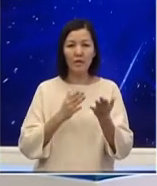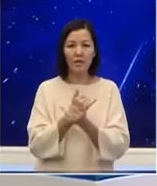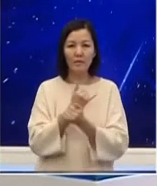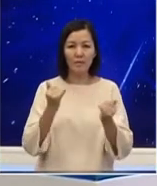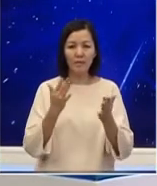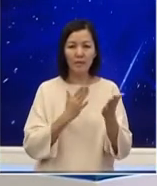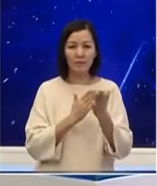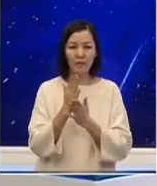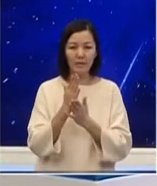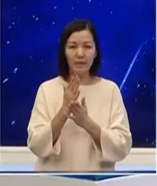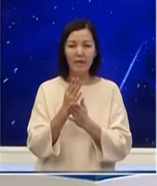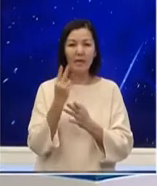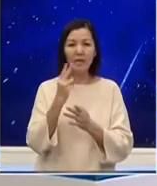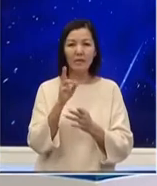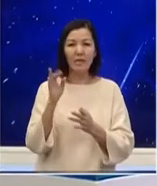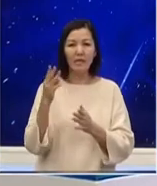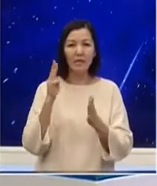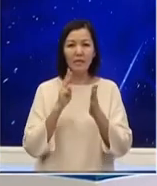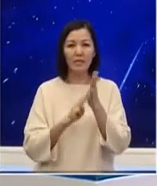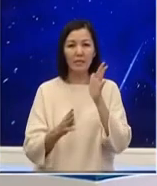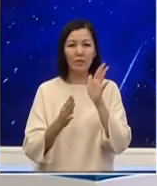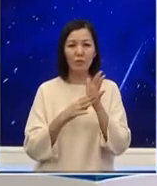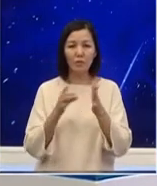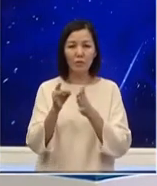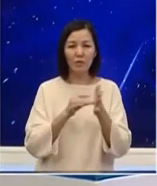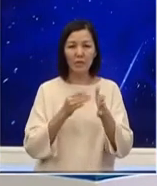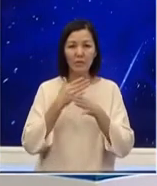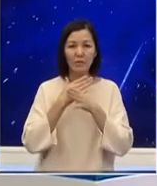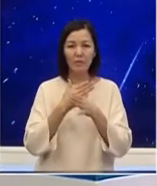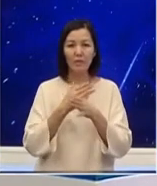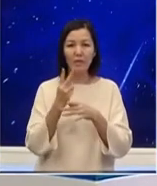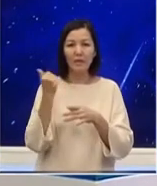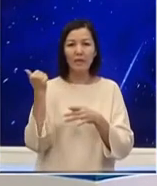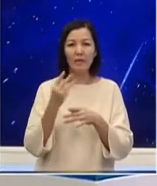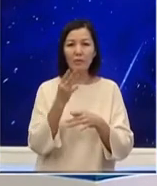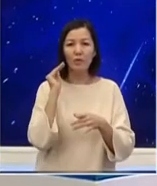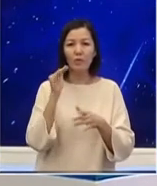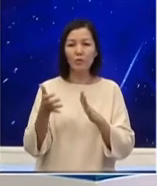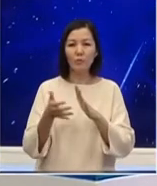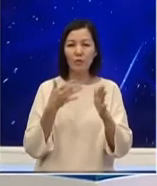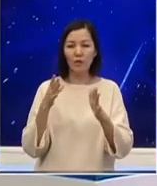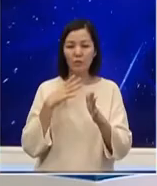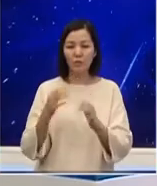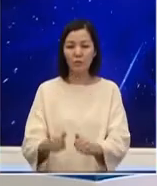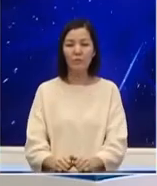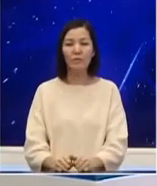2 қарашада қолданысқа берілген 89 жедел жәрдем көлігі 2 апта ішінде 4000-нан аса шақыртуға шығып